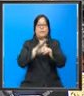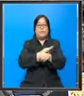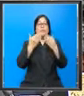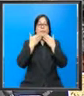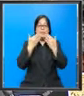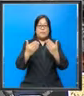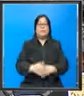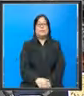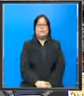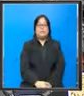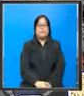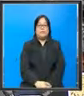terima kasih Hi Ho